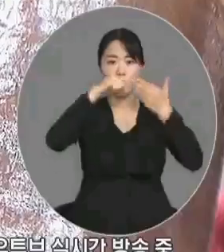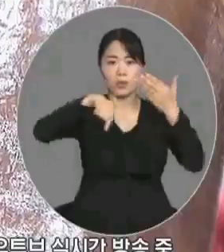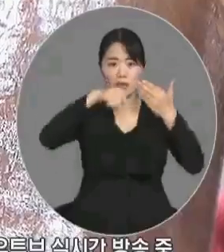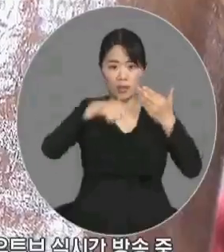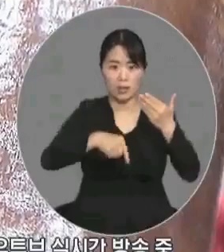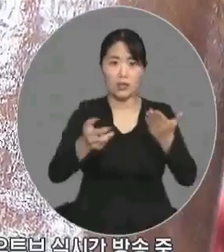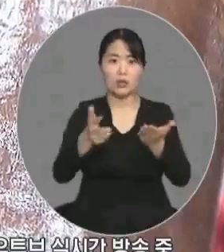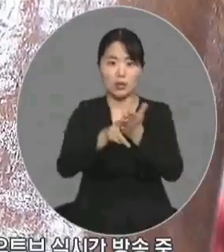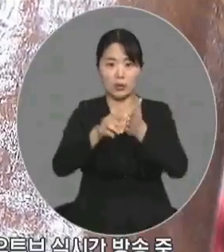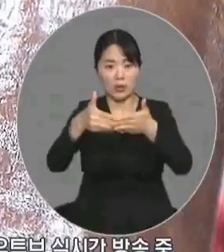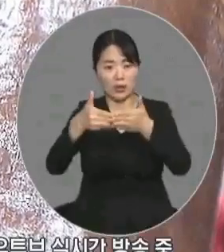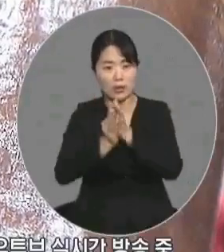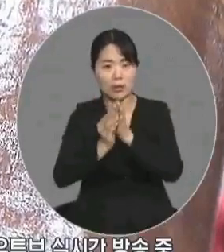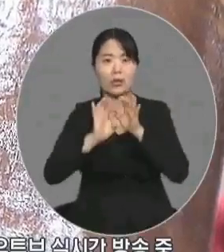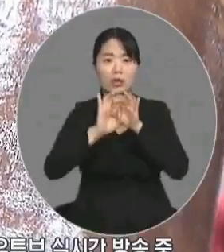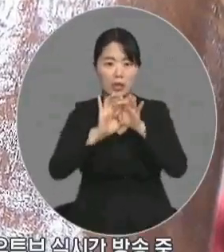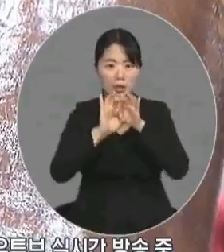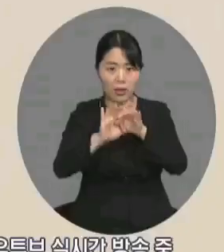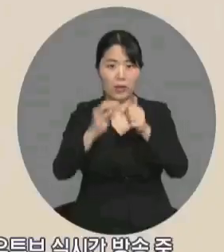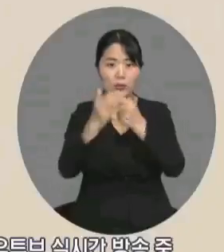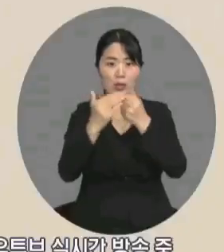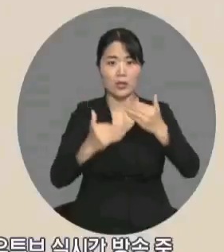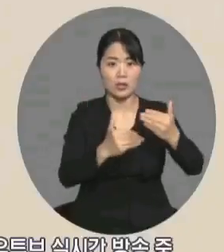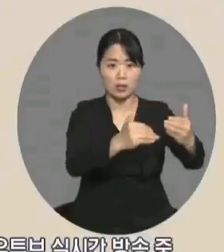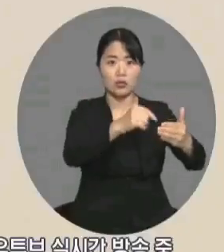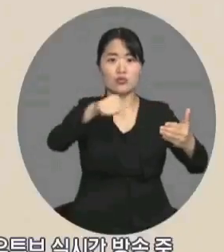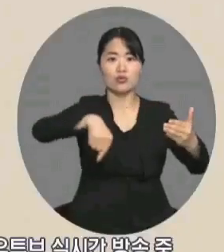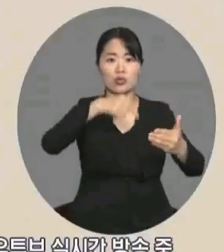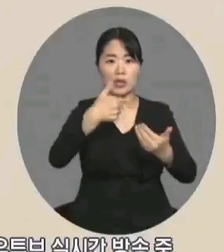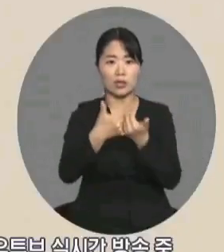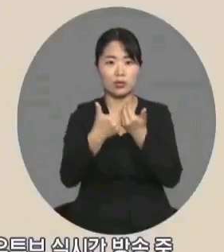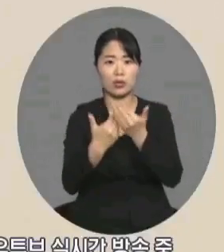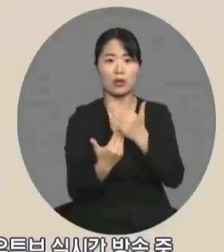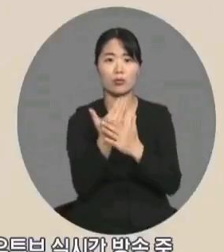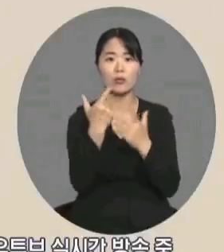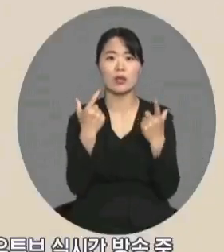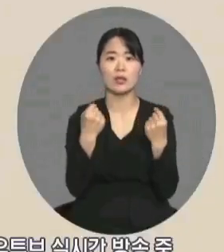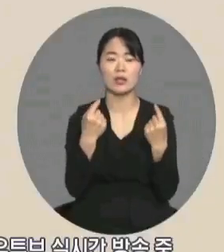과정에서 적지 않은 갈등이 예상됩니다. UBC 뉴스 김익현입니다.